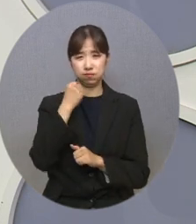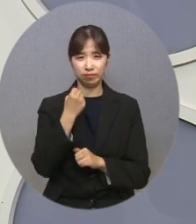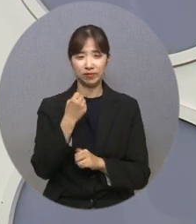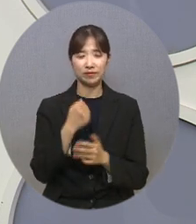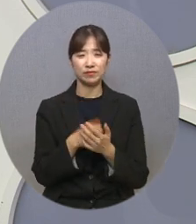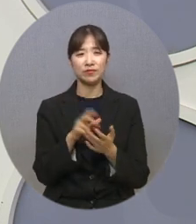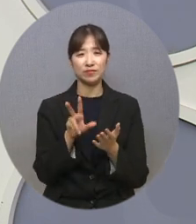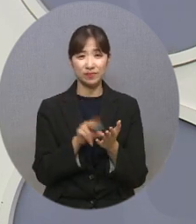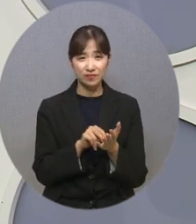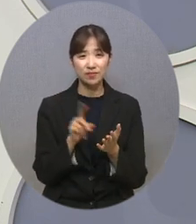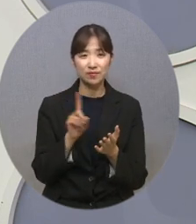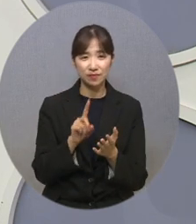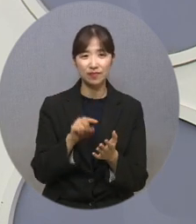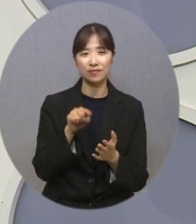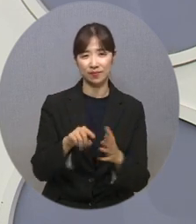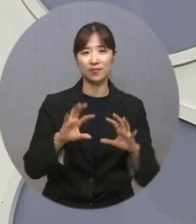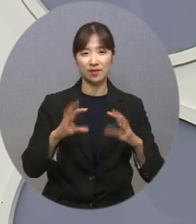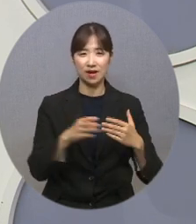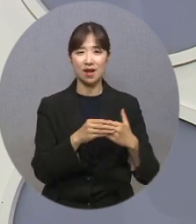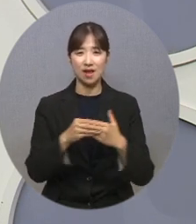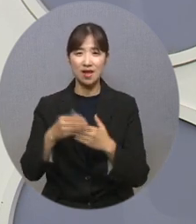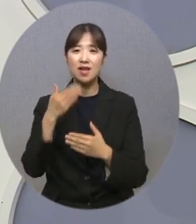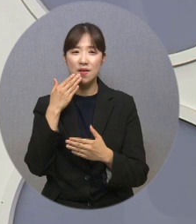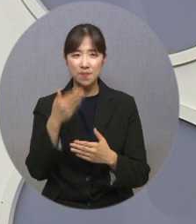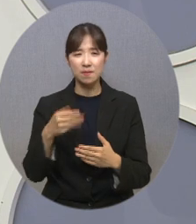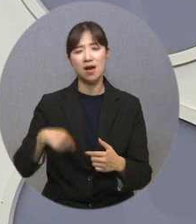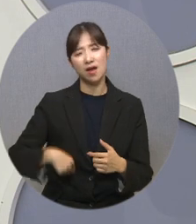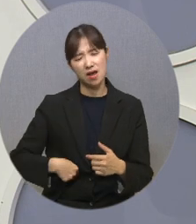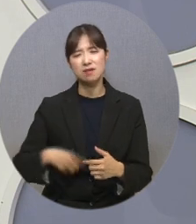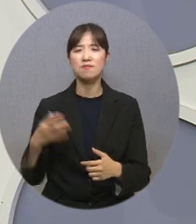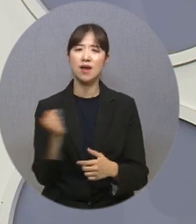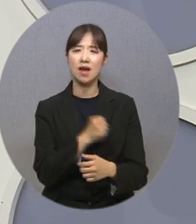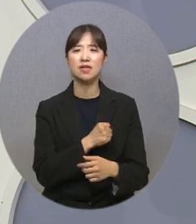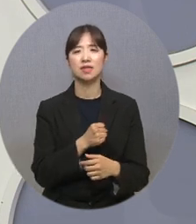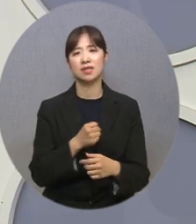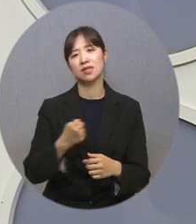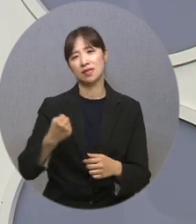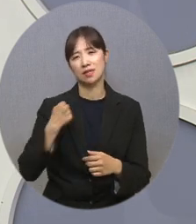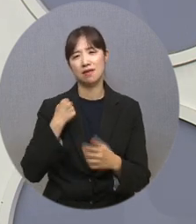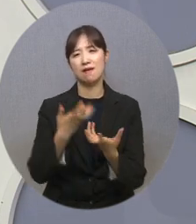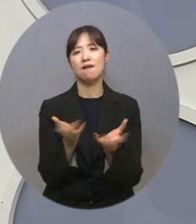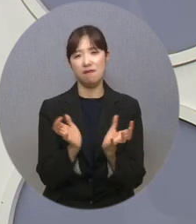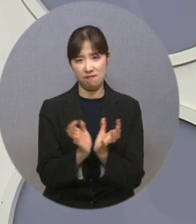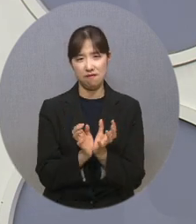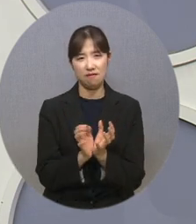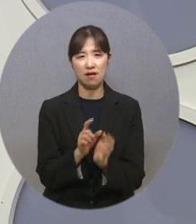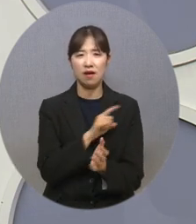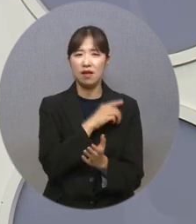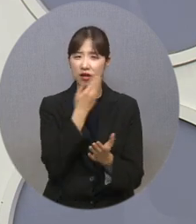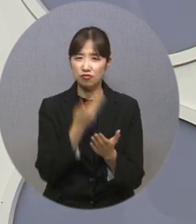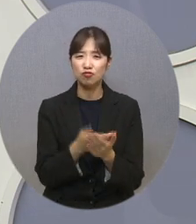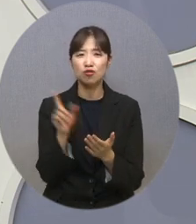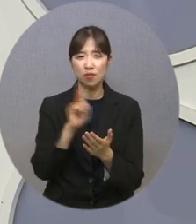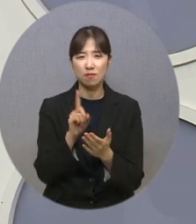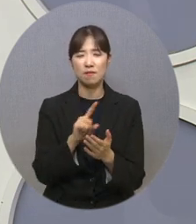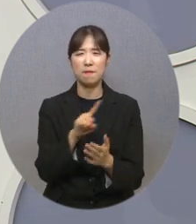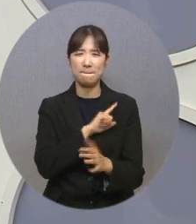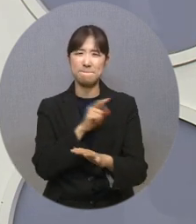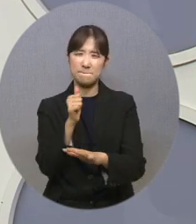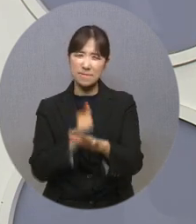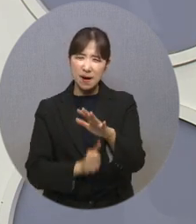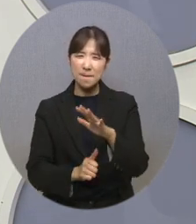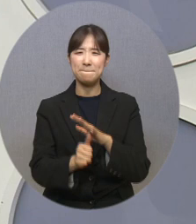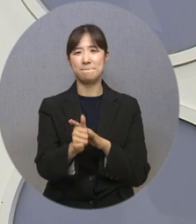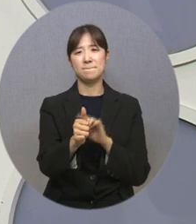문제는 그렇게 나라를 이끌어갈 수 있는 그런 양심적인 세력. 제일 중요한 것은 그 맨